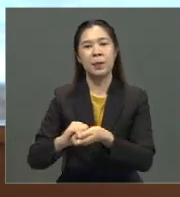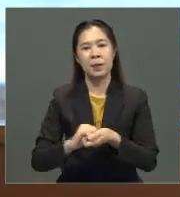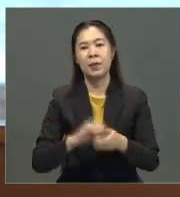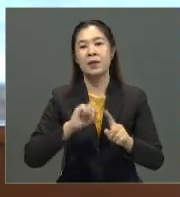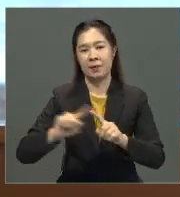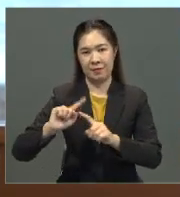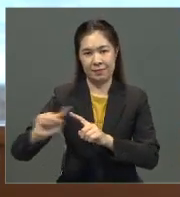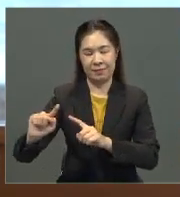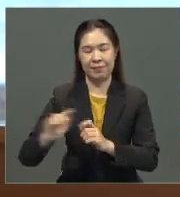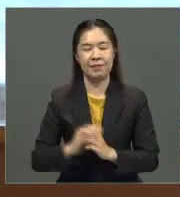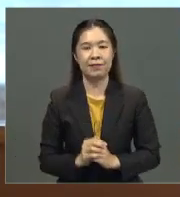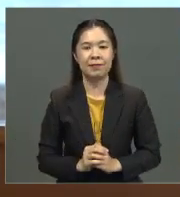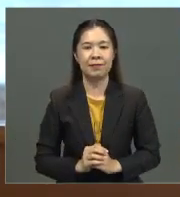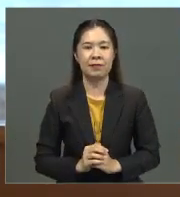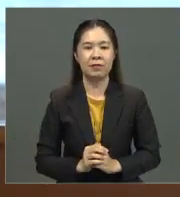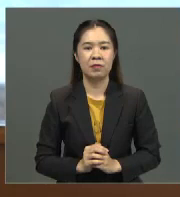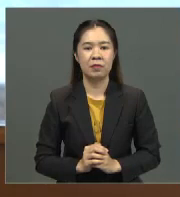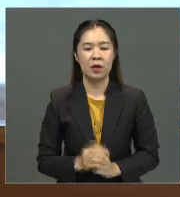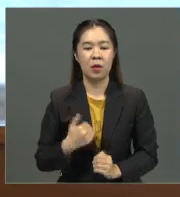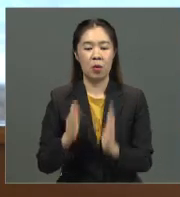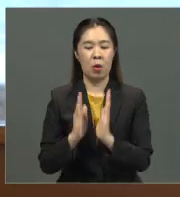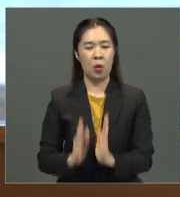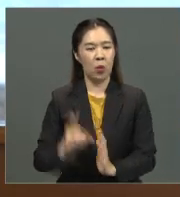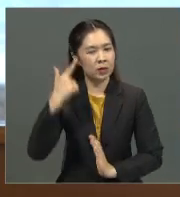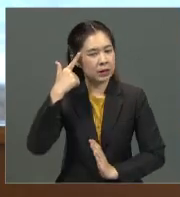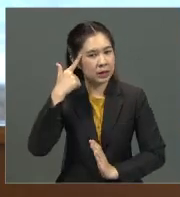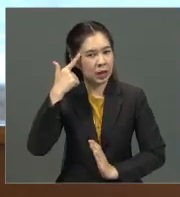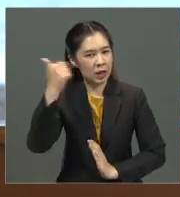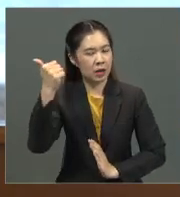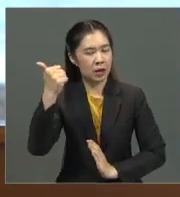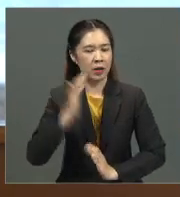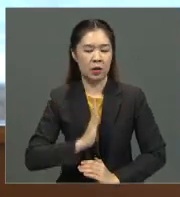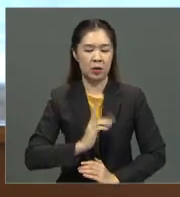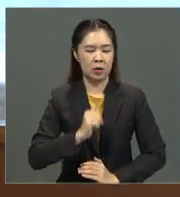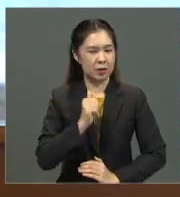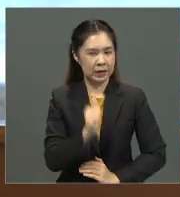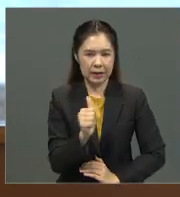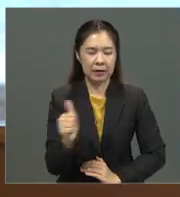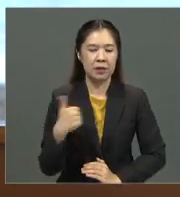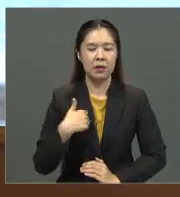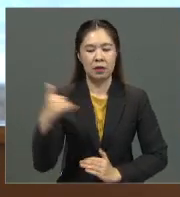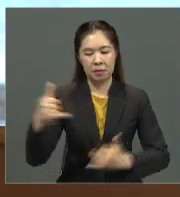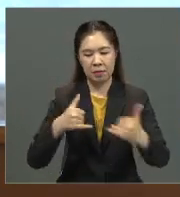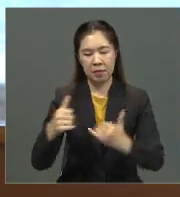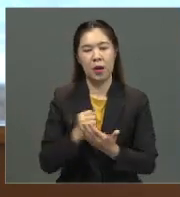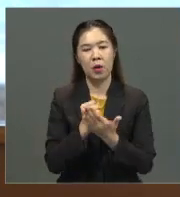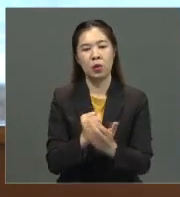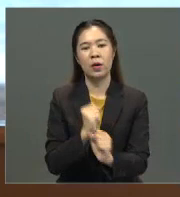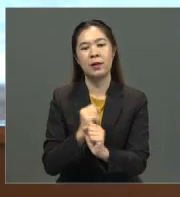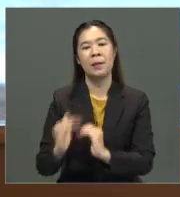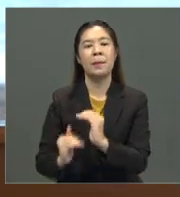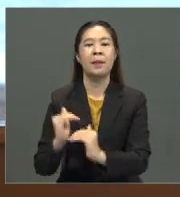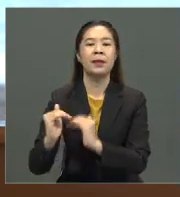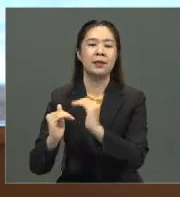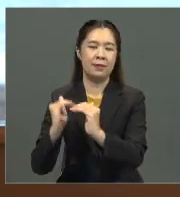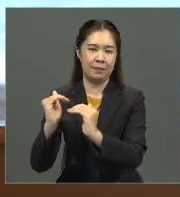รรคร่วมรัฐบาลแล้วก็ได้คนดีๆคนเก่งเข้ามาแก้ไขปัญหาประเทศชาติแล้วได้ครม.ที่ได้รับการยอมรับจาก